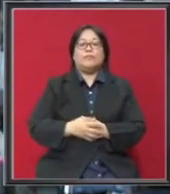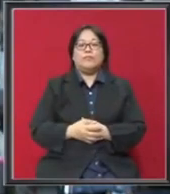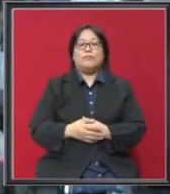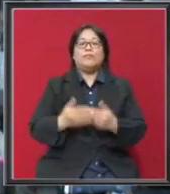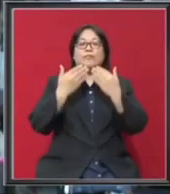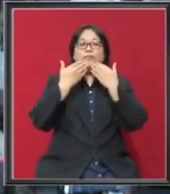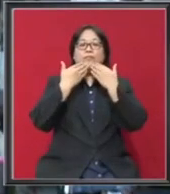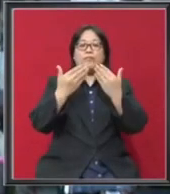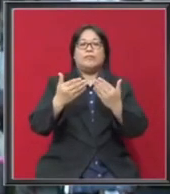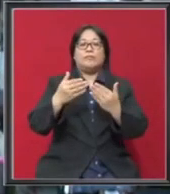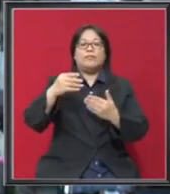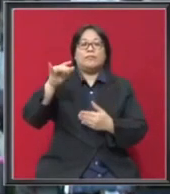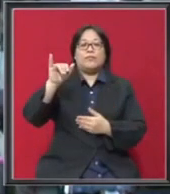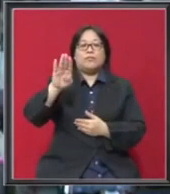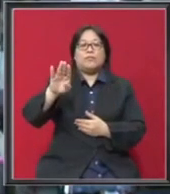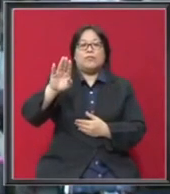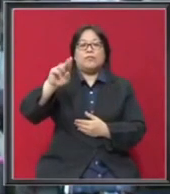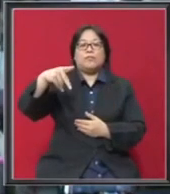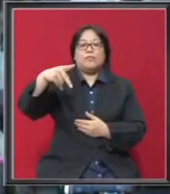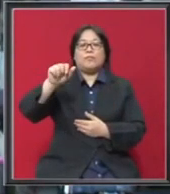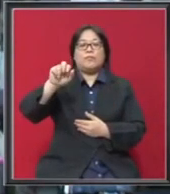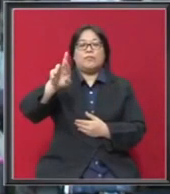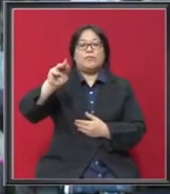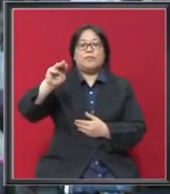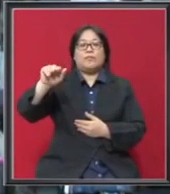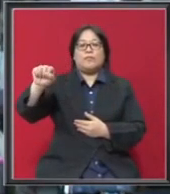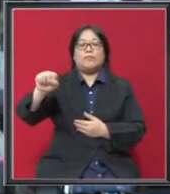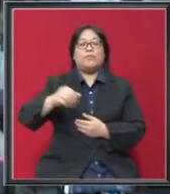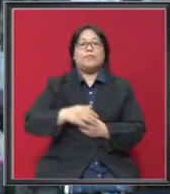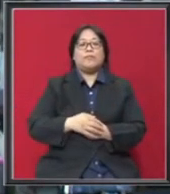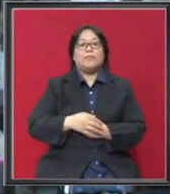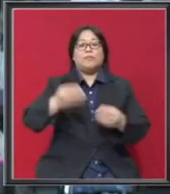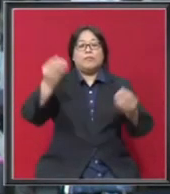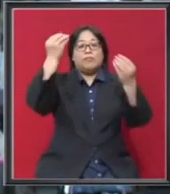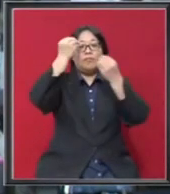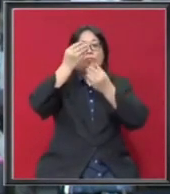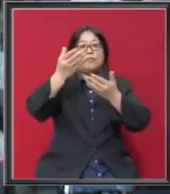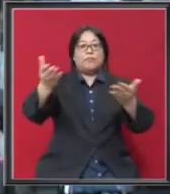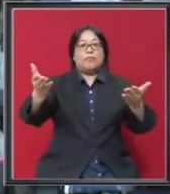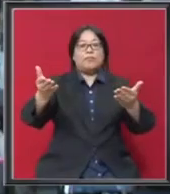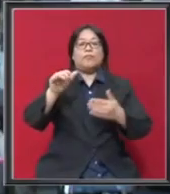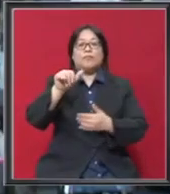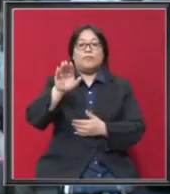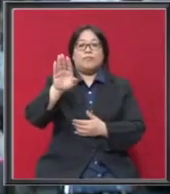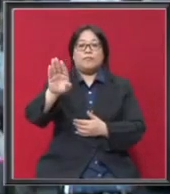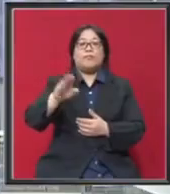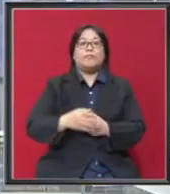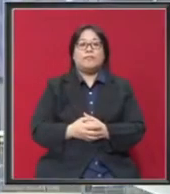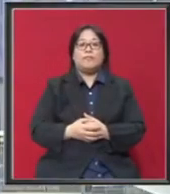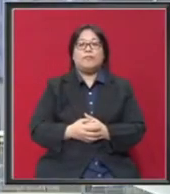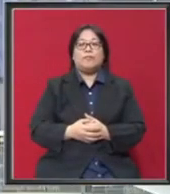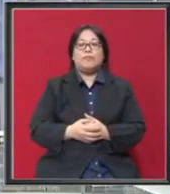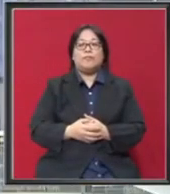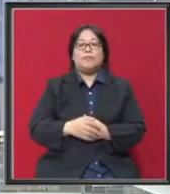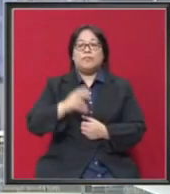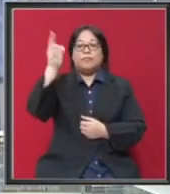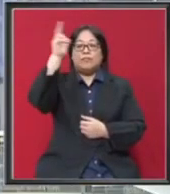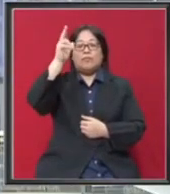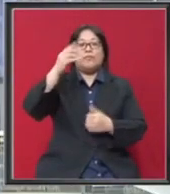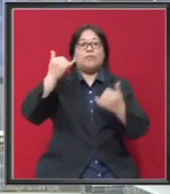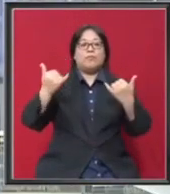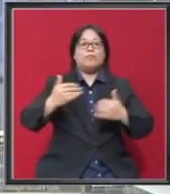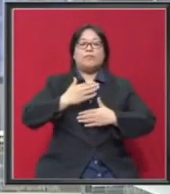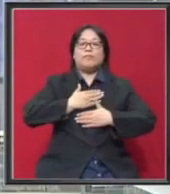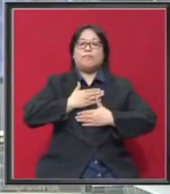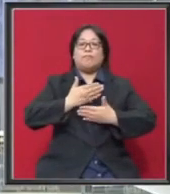makasih makasih Mas untuk makluman any format kerajaan